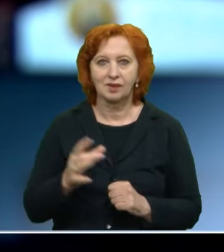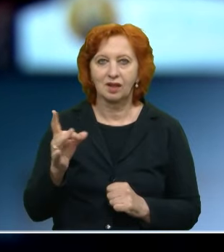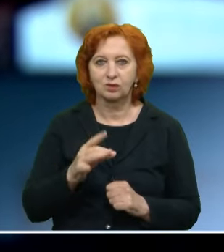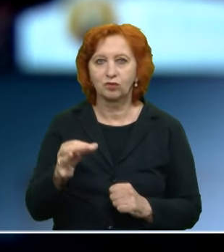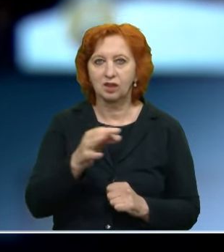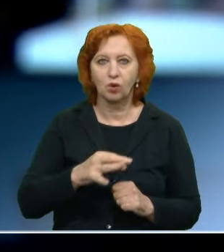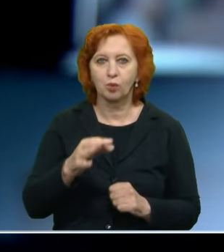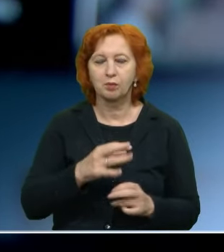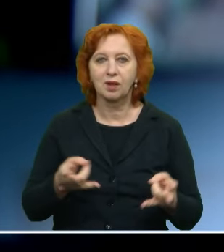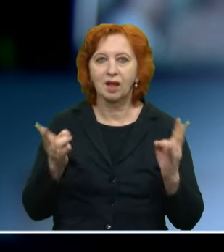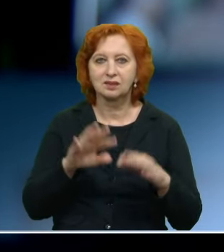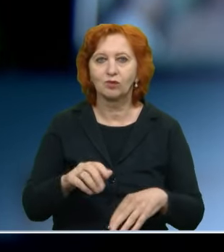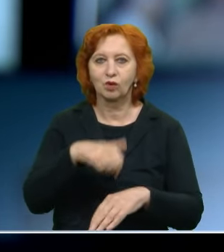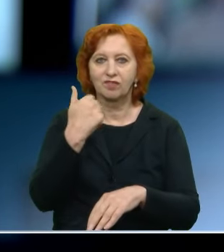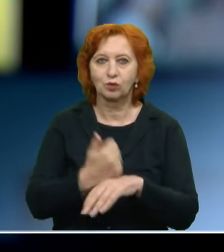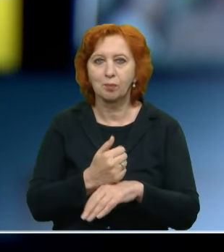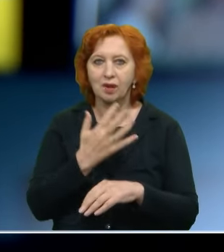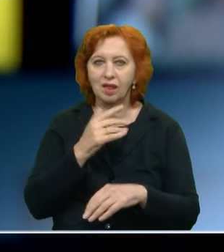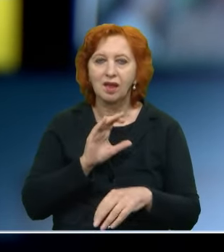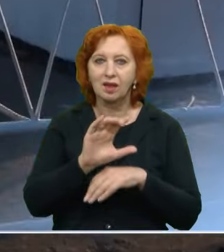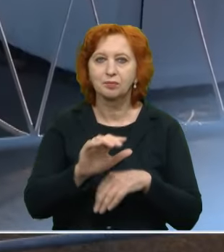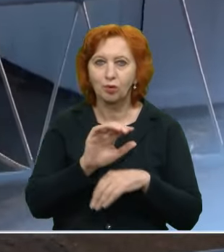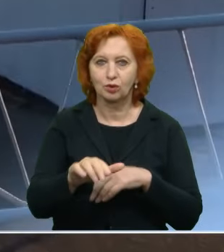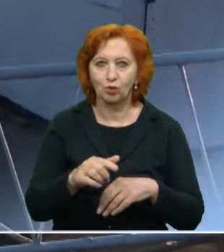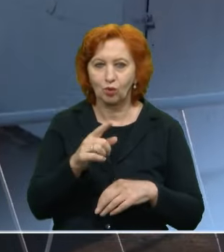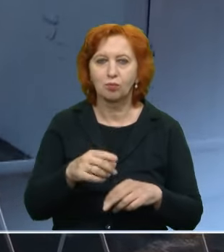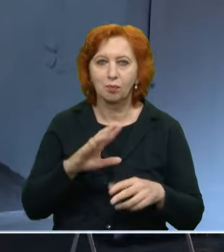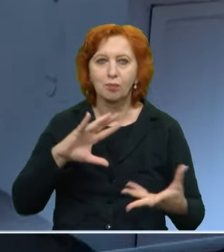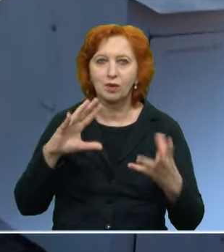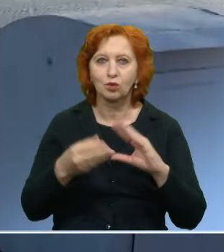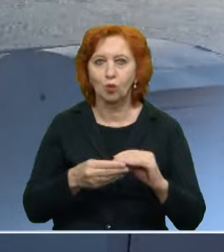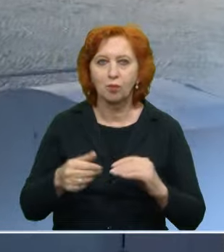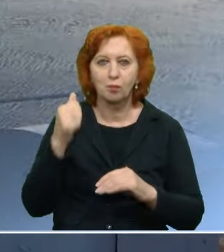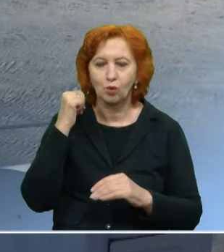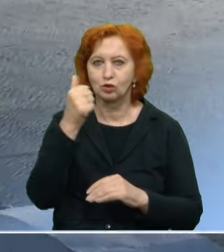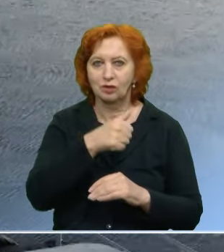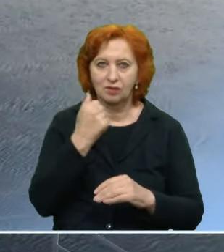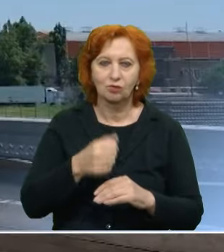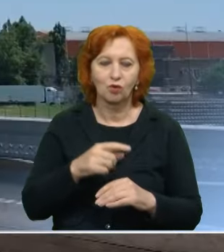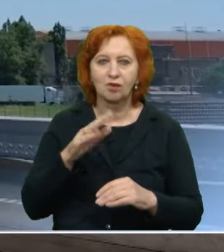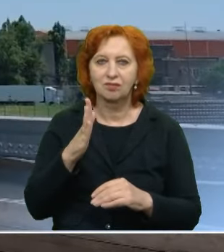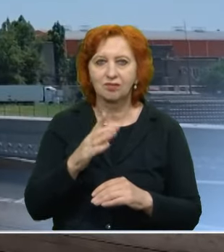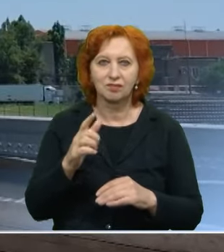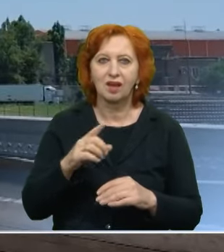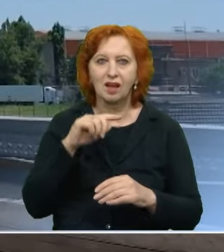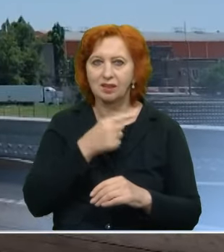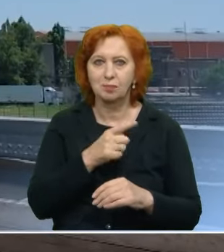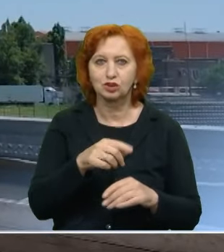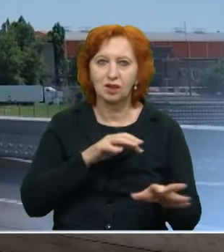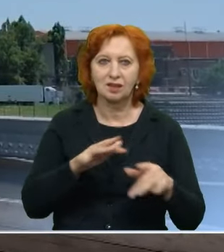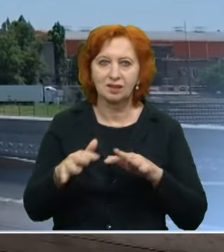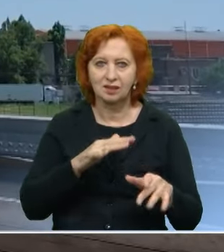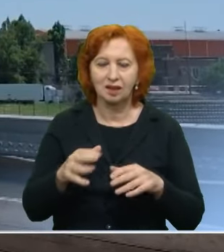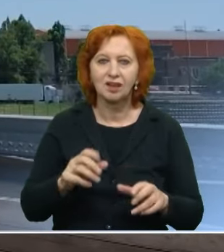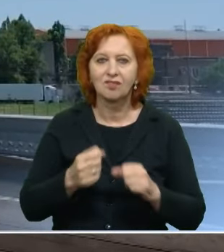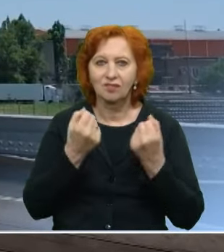Ростовская область остается ведущим экспортером на юге России. По итогам прошлого года внешнеэкономическая деятельность выросла более чем на